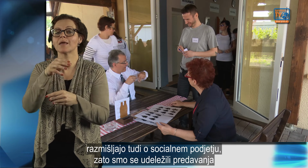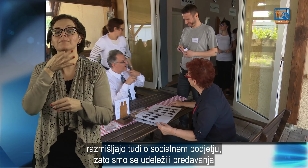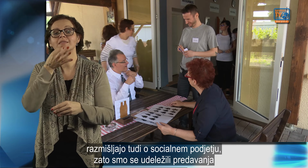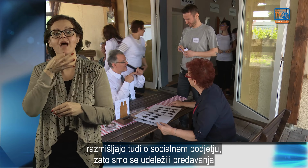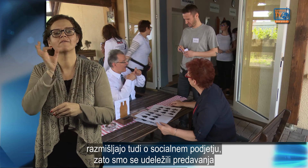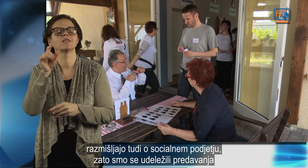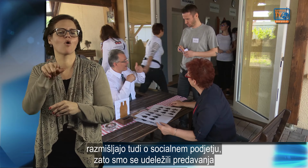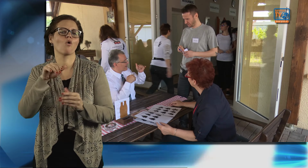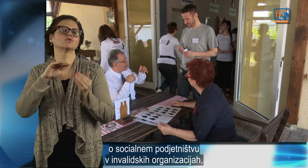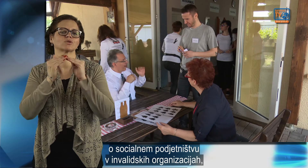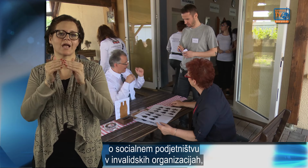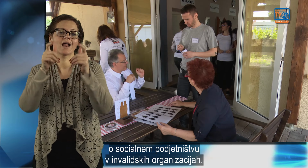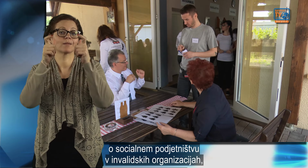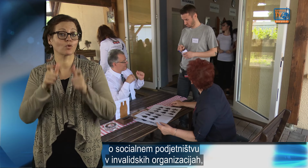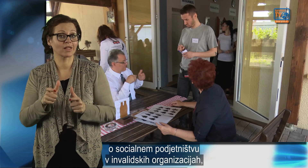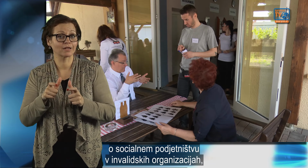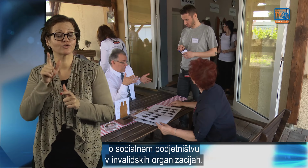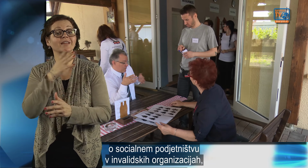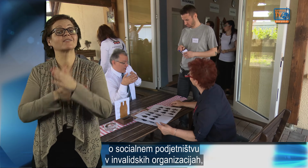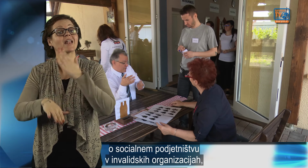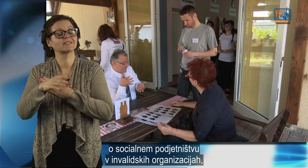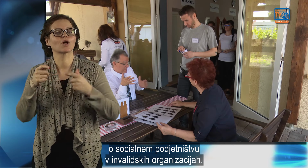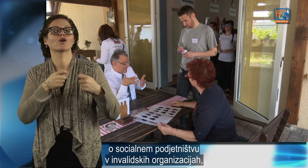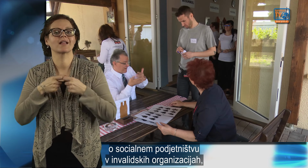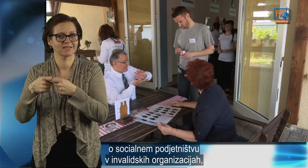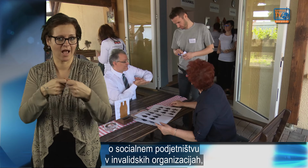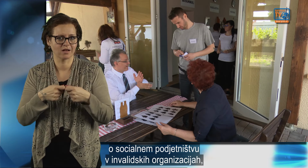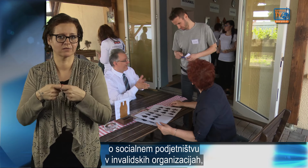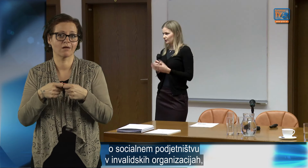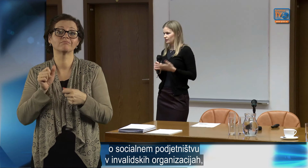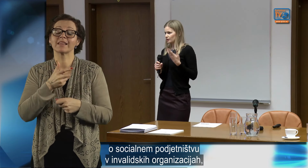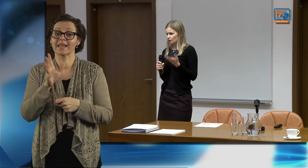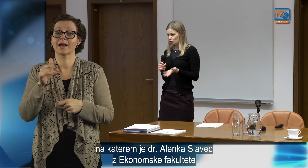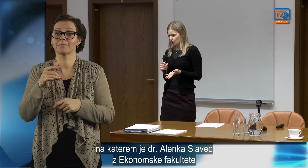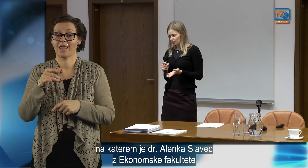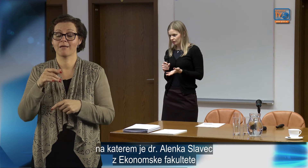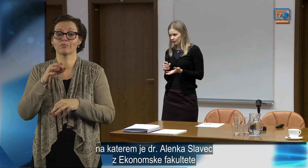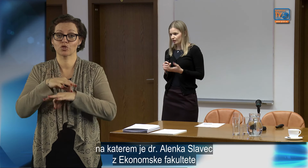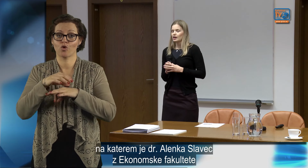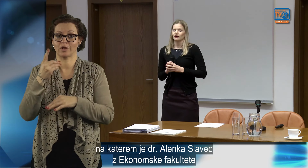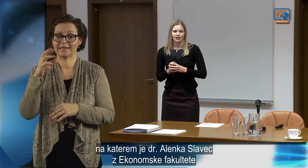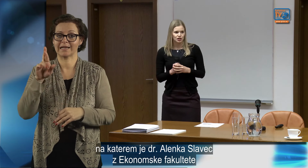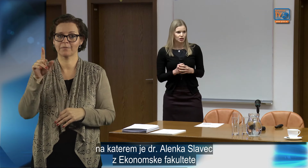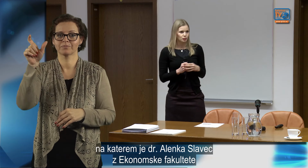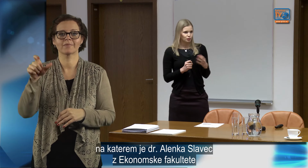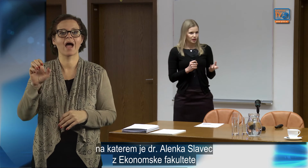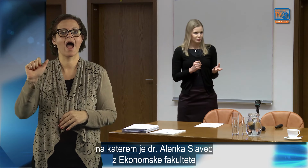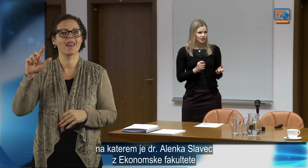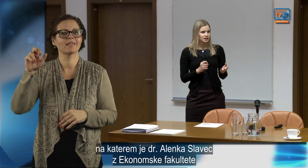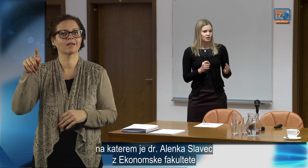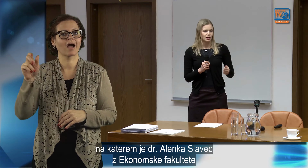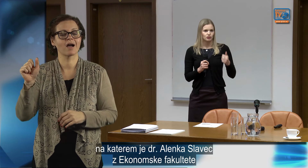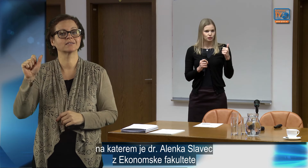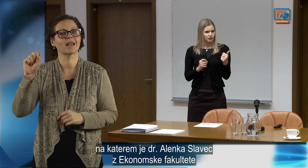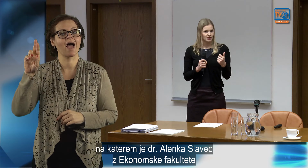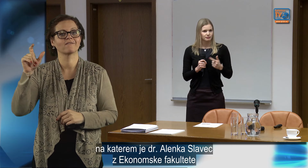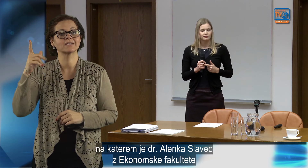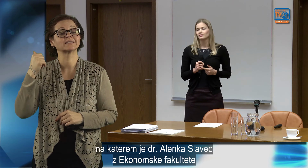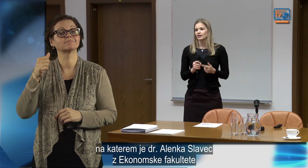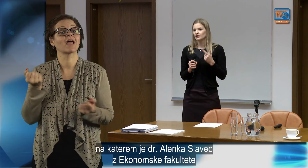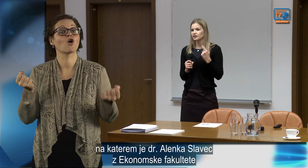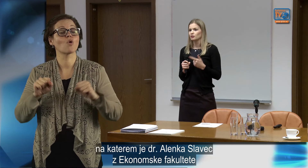zato smo se udeležili predavanja o socialnem podjetništvu v invalidskih organizacijah, na katerem je doktorica Alenka